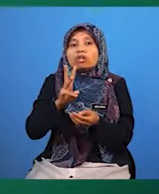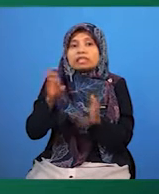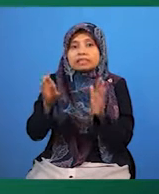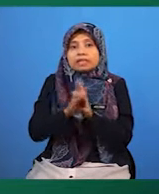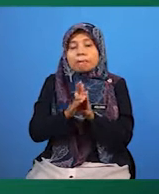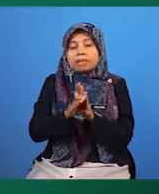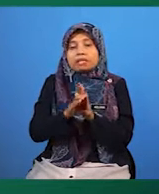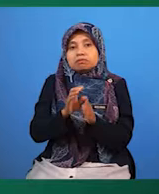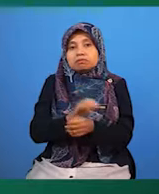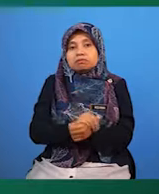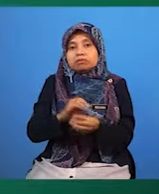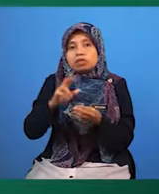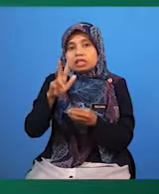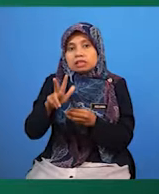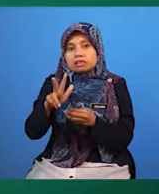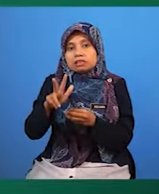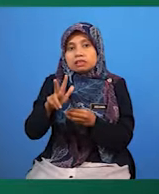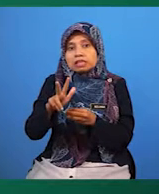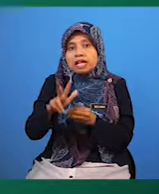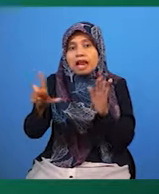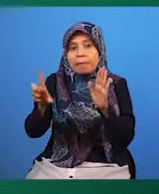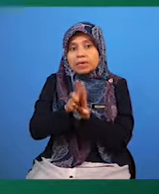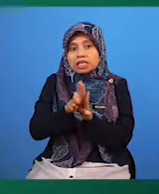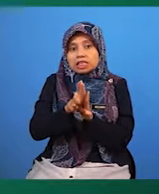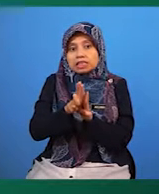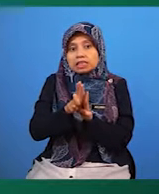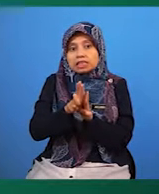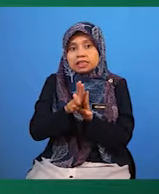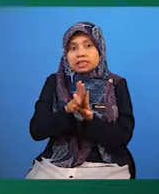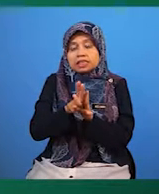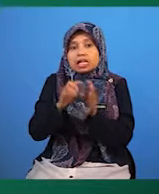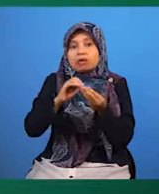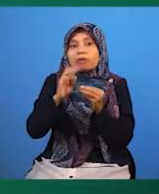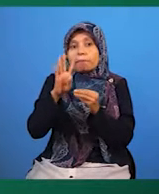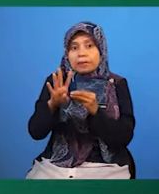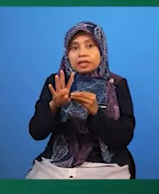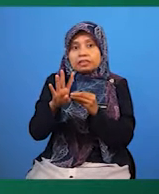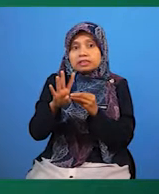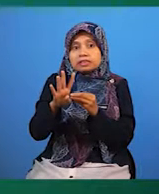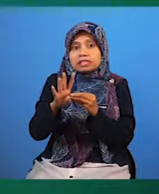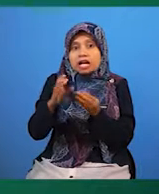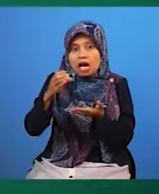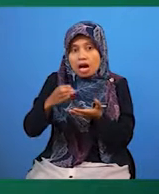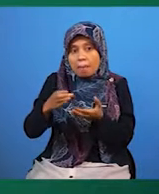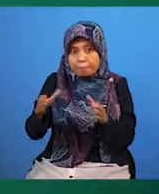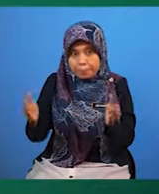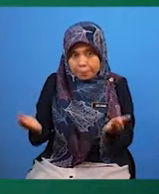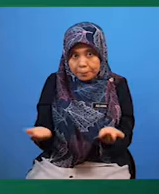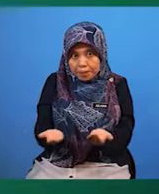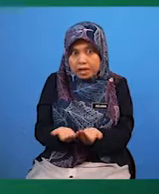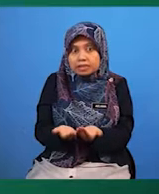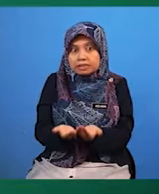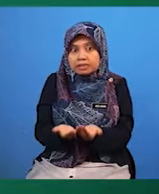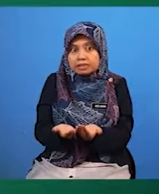water sampler. Yang ketiga, label. Yang keempat, bekas atau